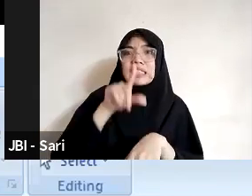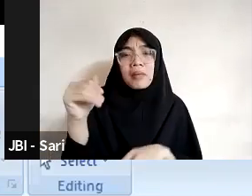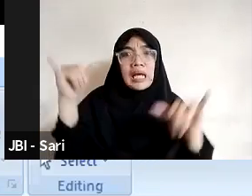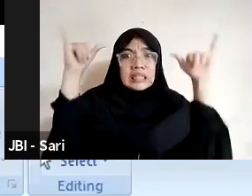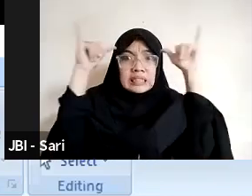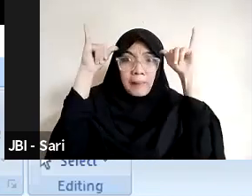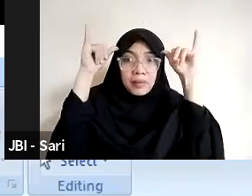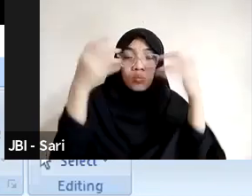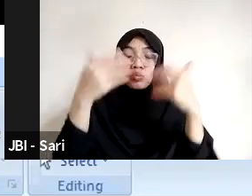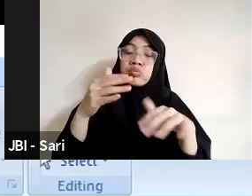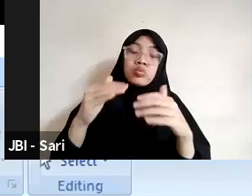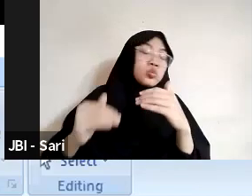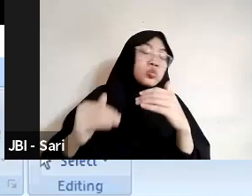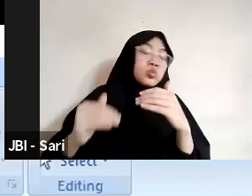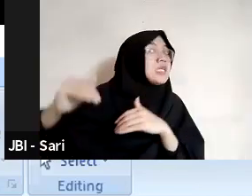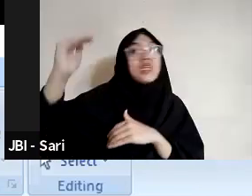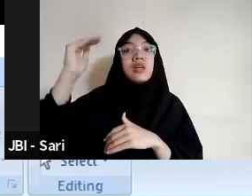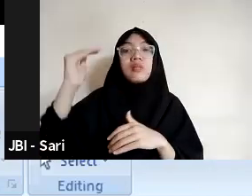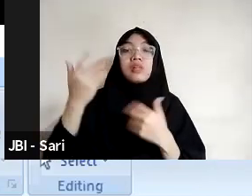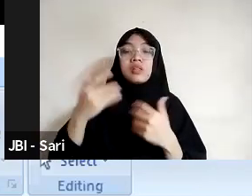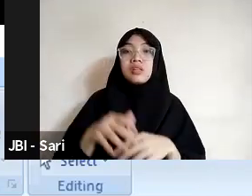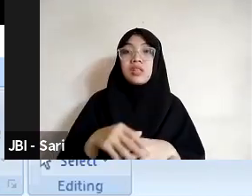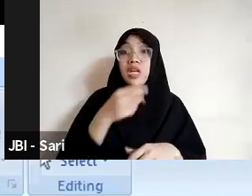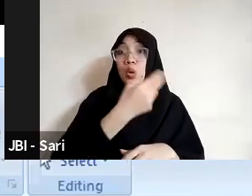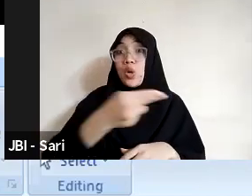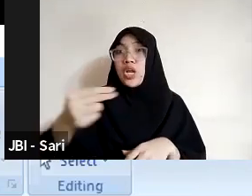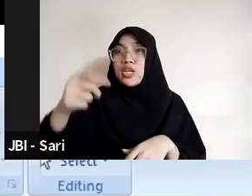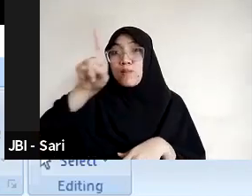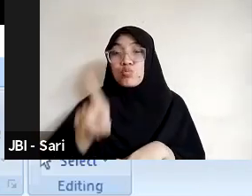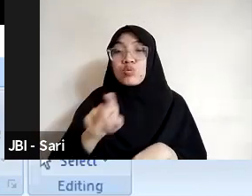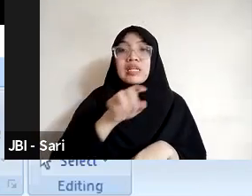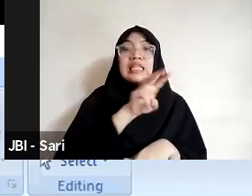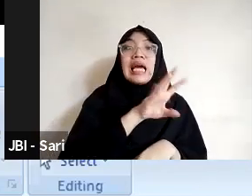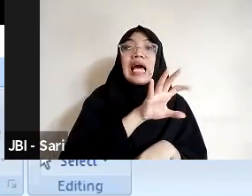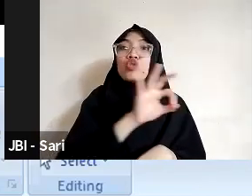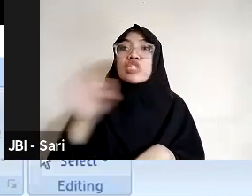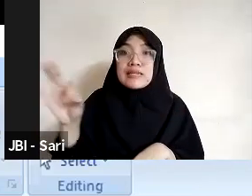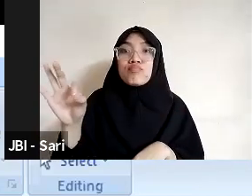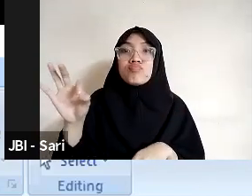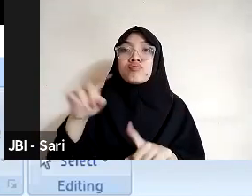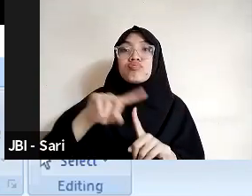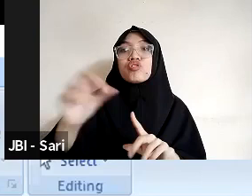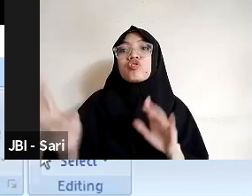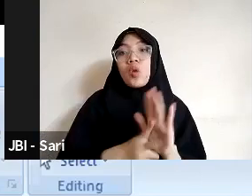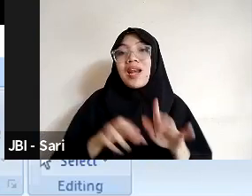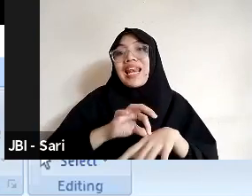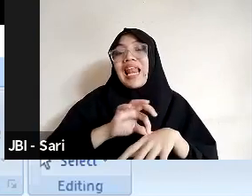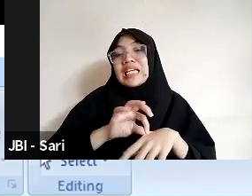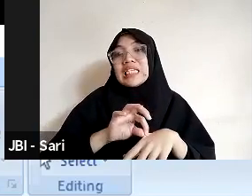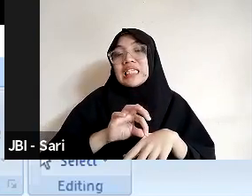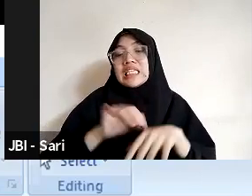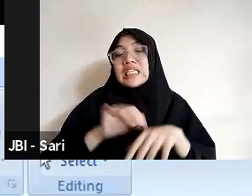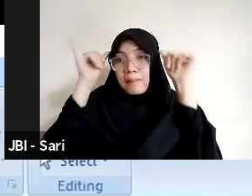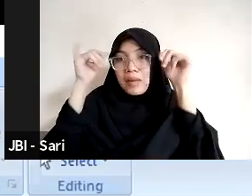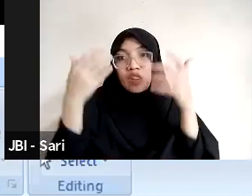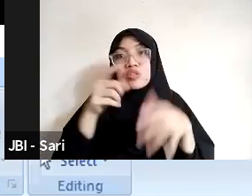itu dari daging. Indonesia itu membutuhkan hingga 300 ribu ton daging sapi atau setara 1,7 juta ekor sapi